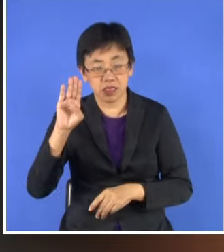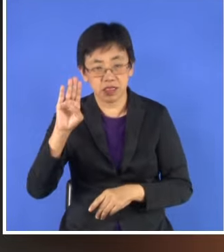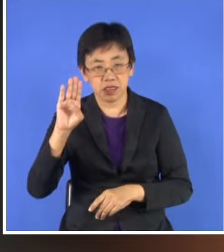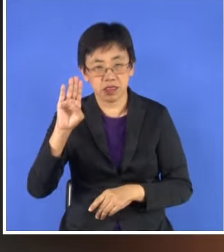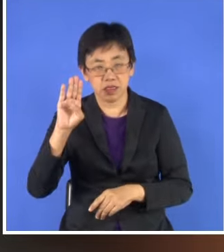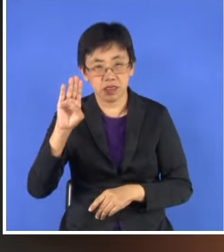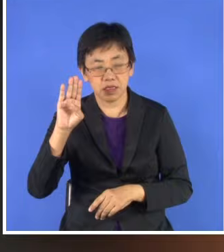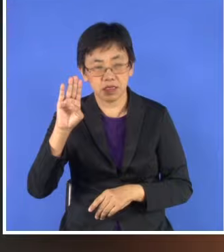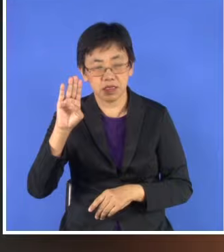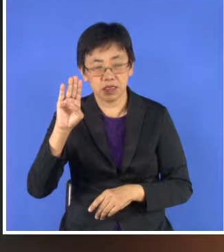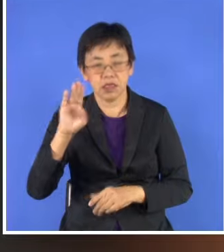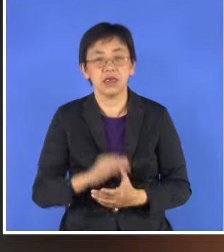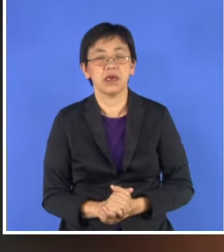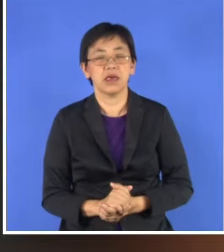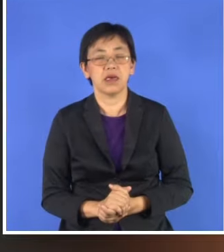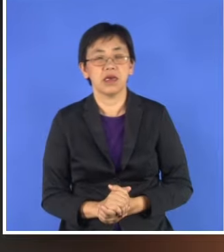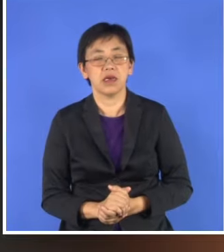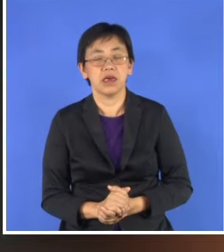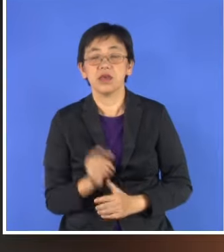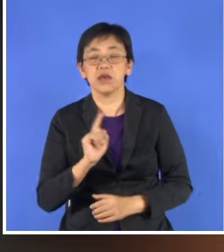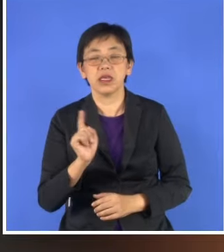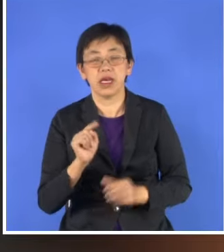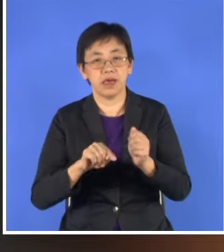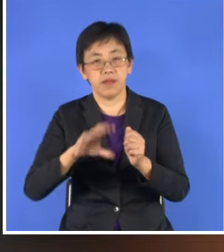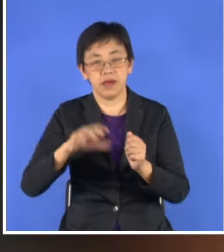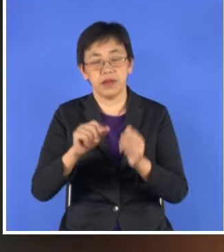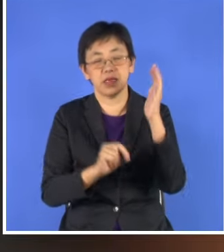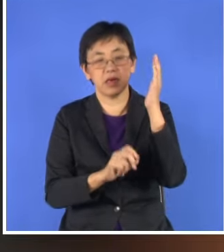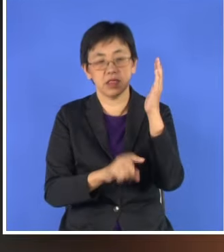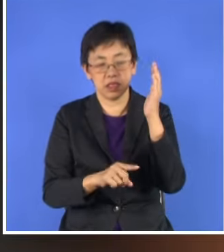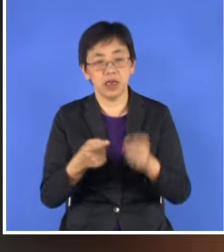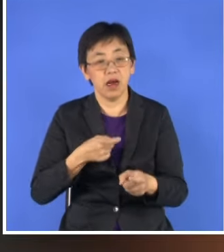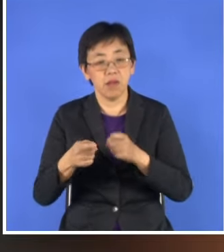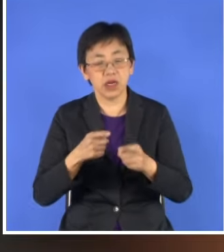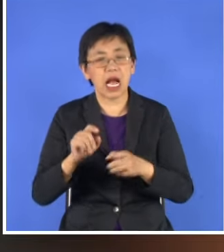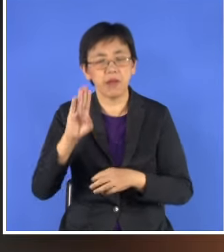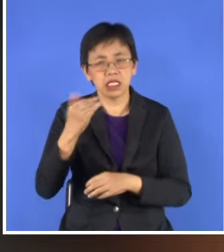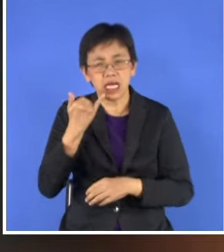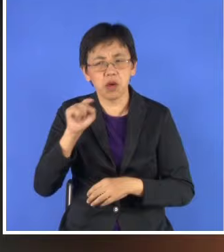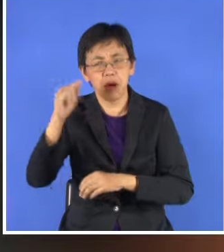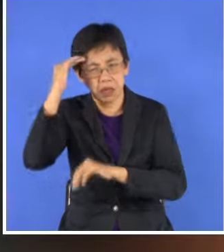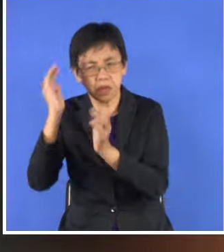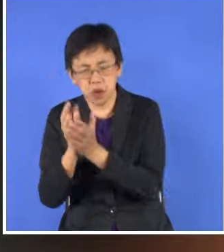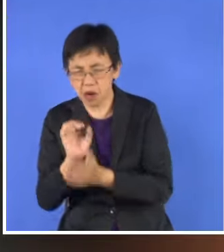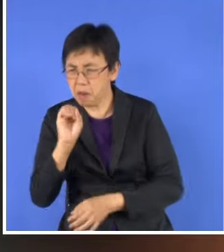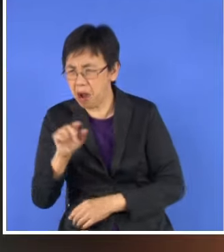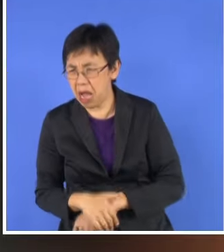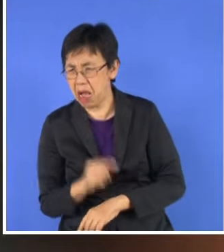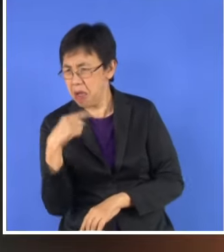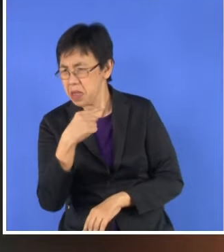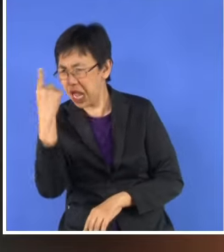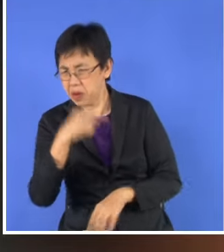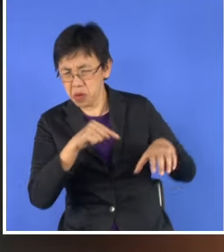หมู่ 3ซอยประชาอุทิศถนนกาโมตำบลโพเสด็จอำเภอเมืองนครศรีธรรมราชบอกว่านี่มีใครไม่รู้บุกเข้ามาใน